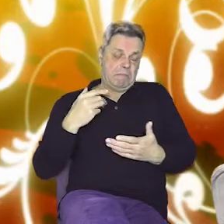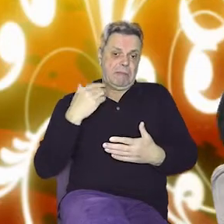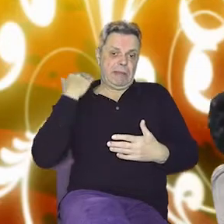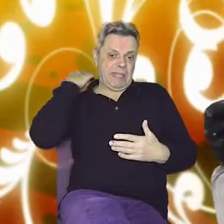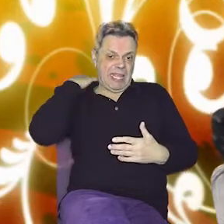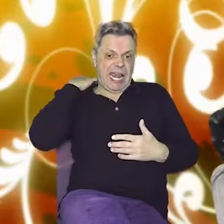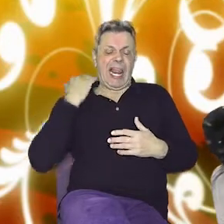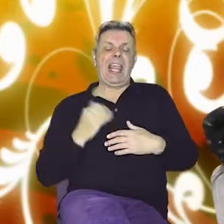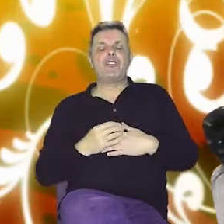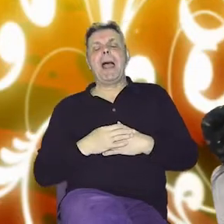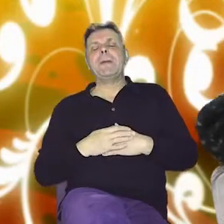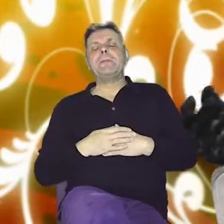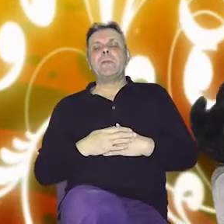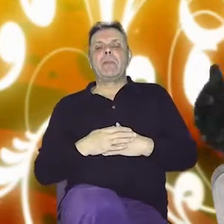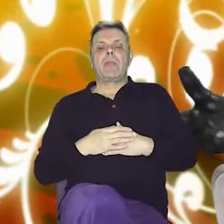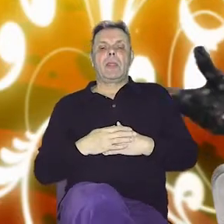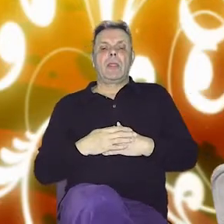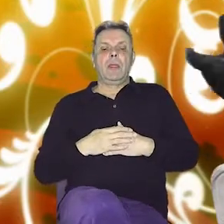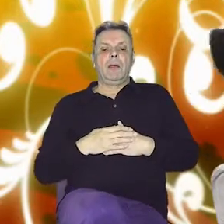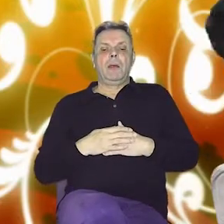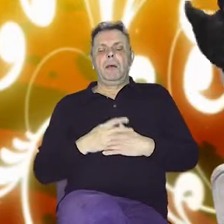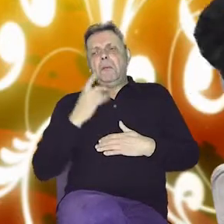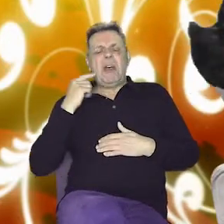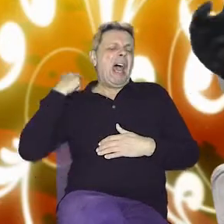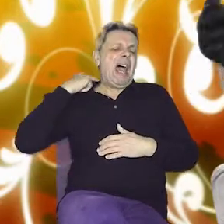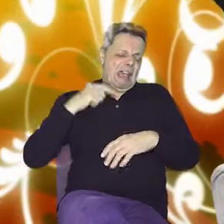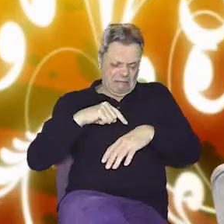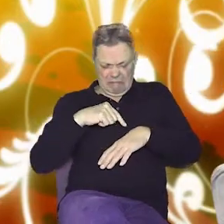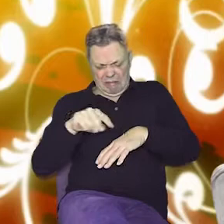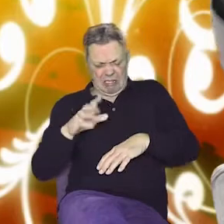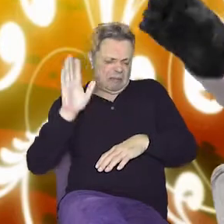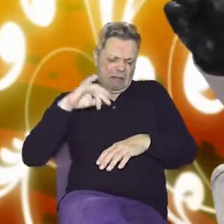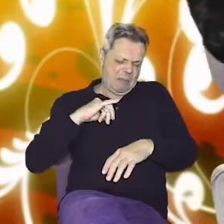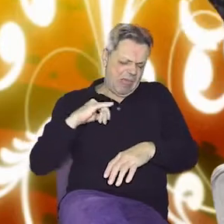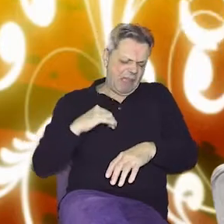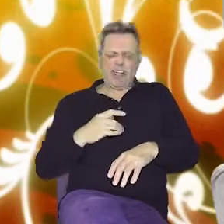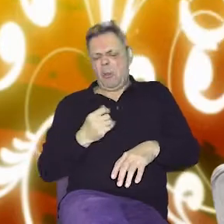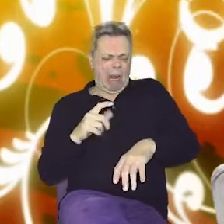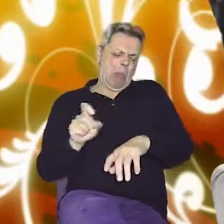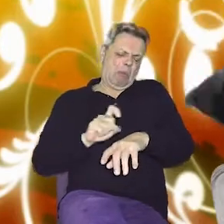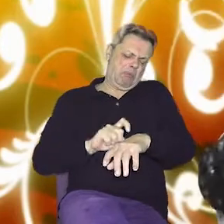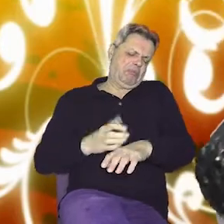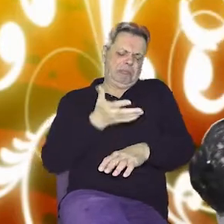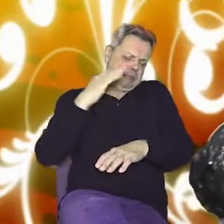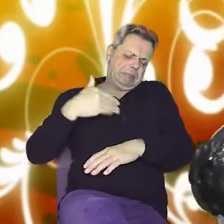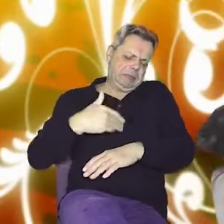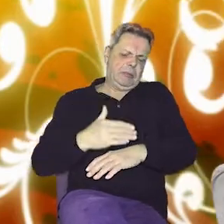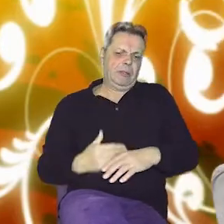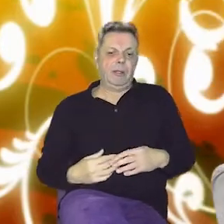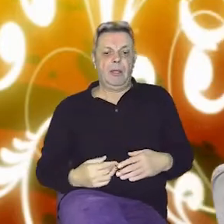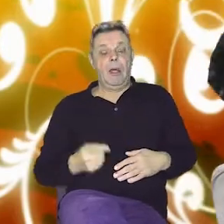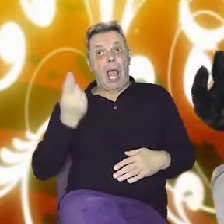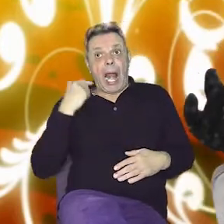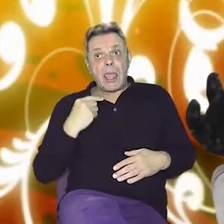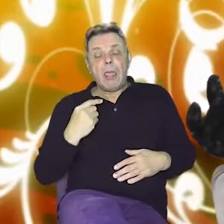nego nekome u mojoj blizini. Šta misla ja o grebotina, šta malo staviš betriona ovo onamo za čašće. Op,